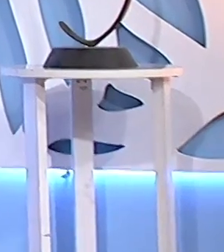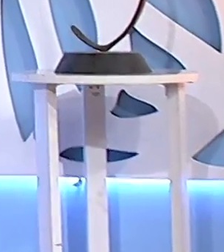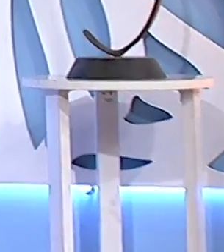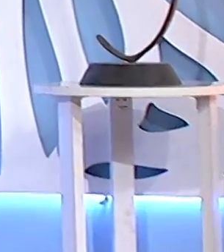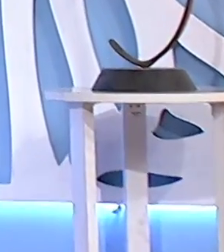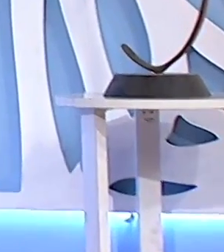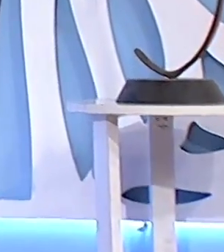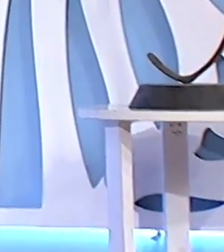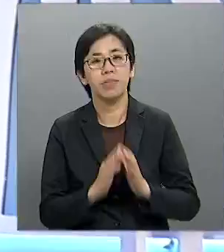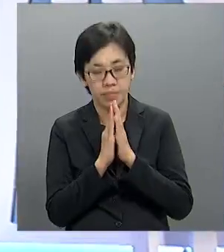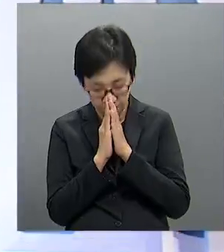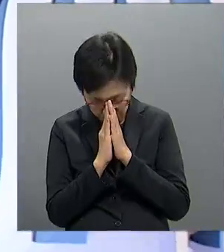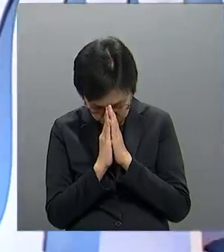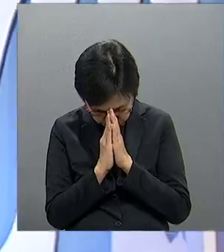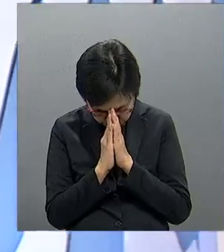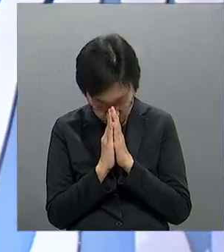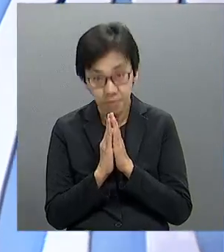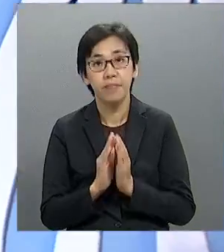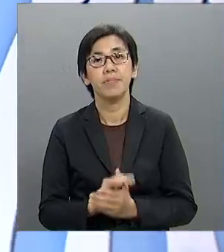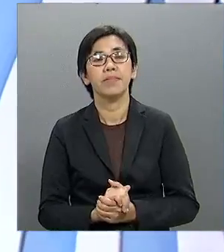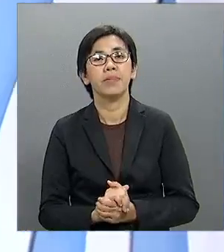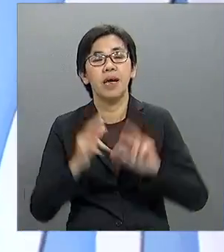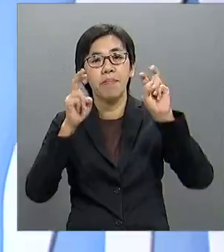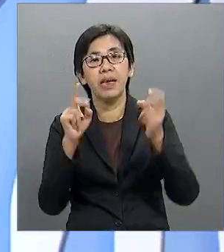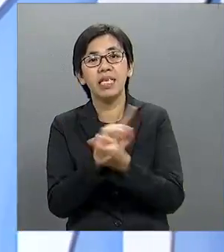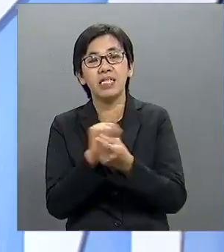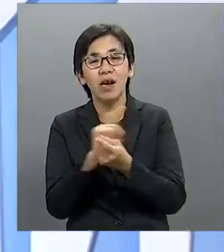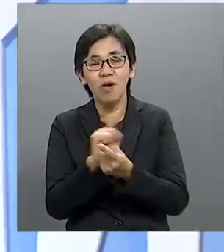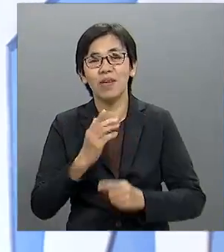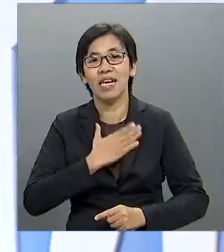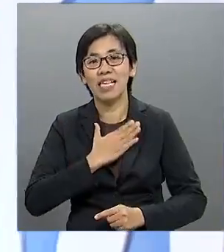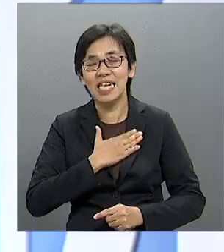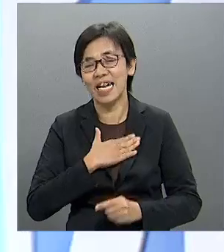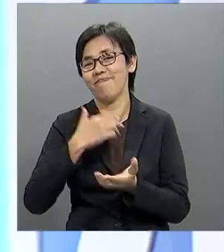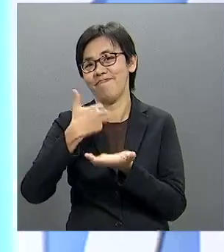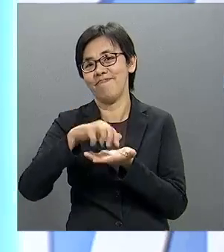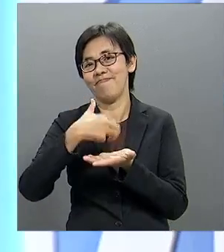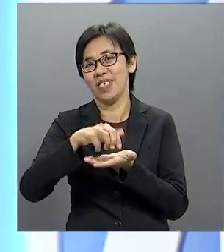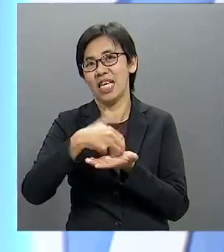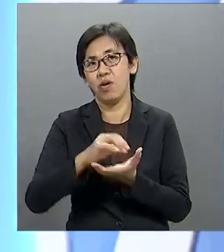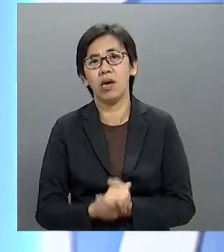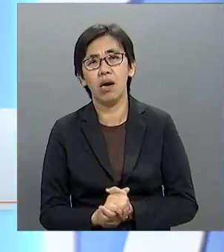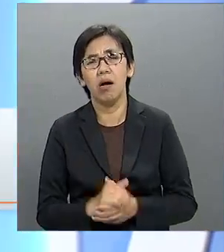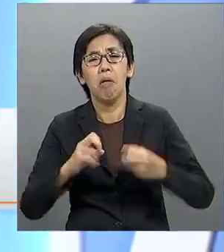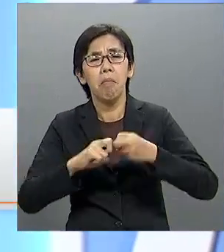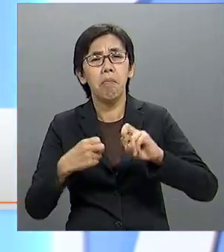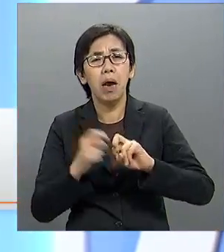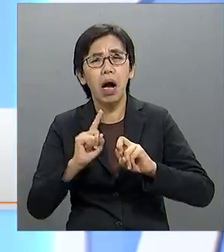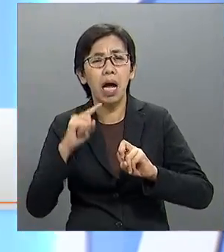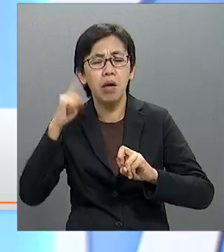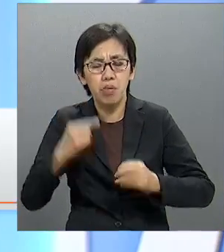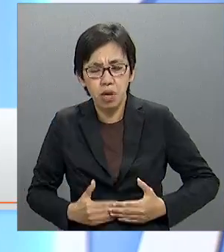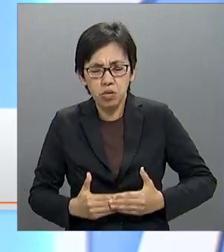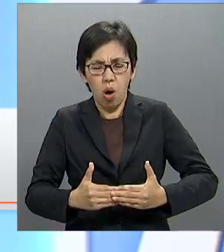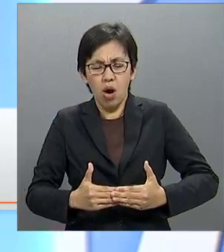ก็สวัสดีค่ะผู้ชมคะบริษัมคมเช้านี้อยู่กับยุ้ยชไมพรเห็นประเสริฐค่ะทว่าเรื่องปัญหาการตั้งครรภ์ไม่พึงประสงค์